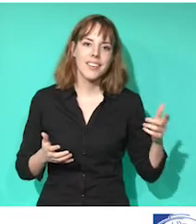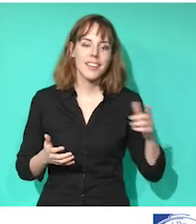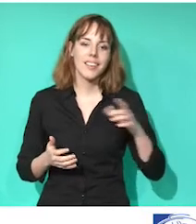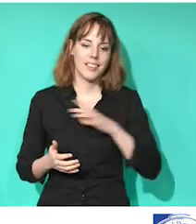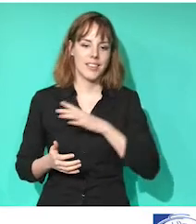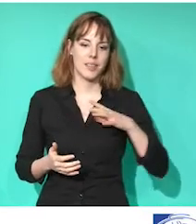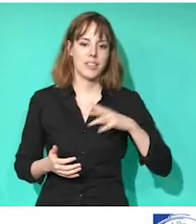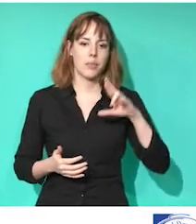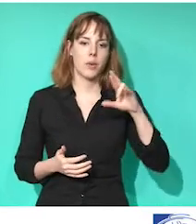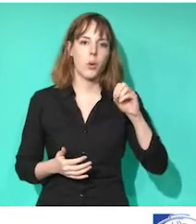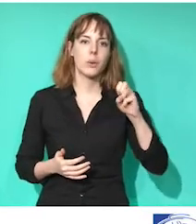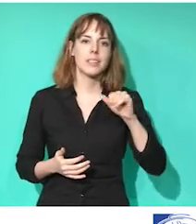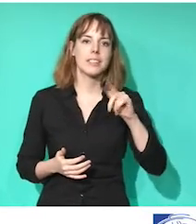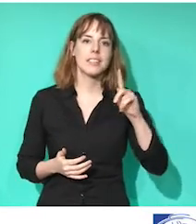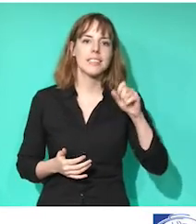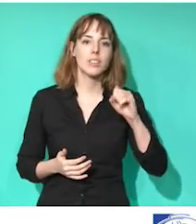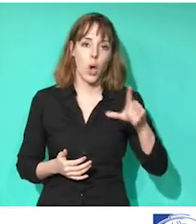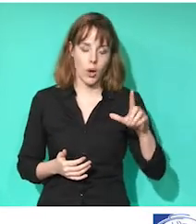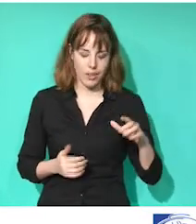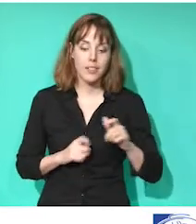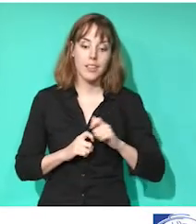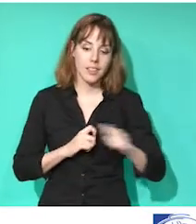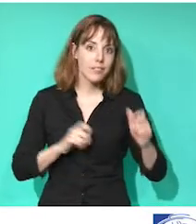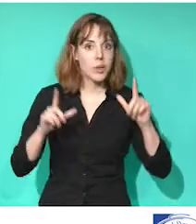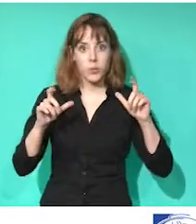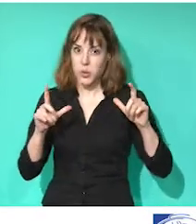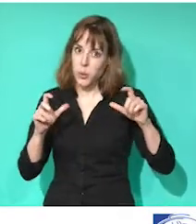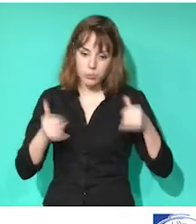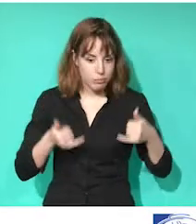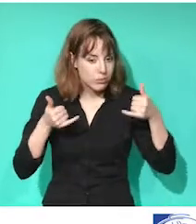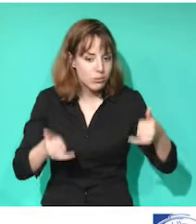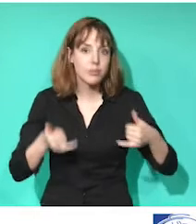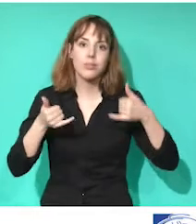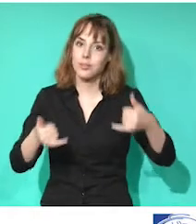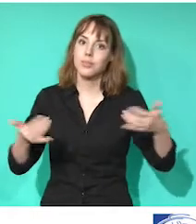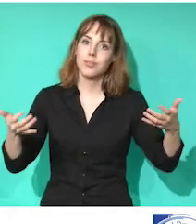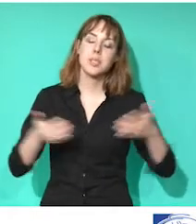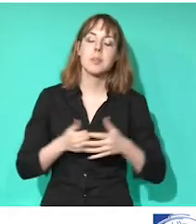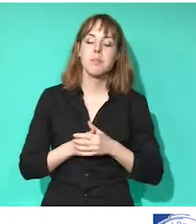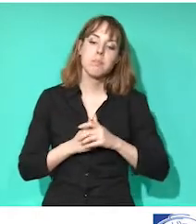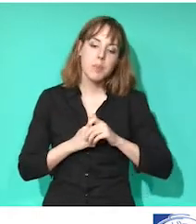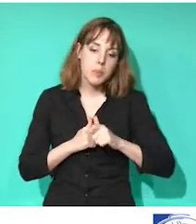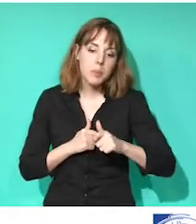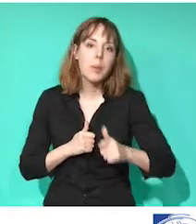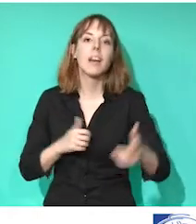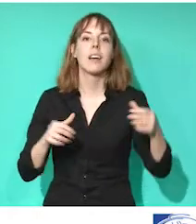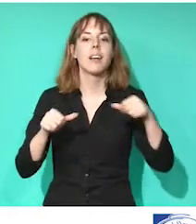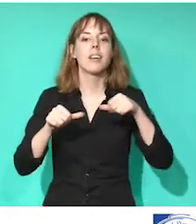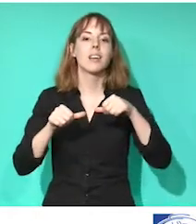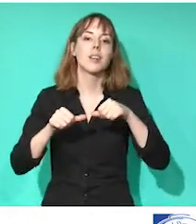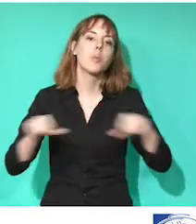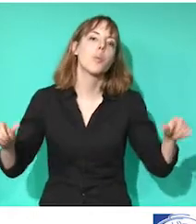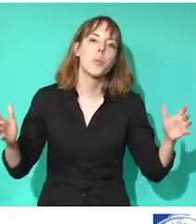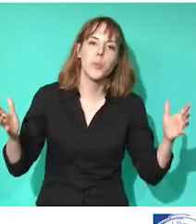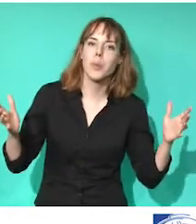Laurence Rossignol, et puis après il y aura photo, remise des prix, et puis encore après d'autres joyeusetés et